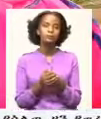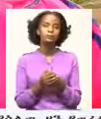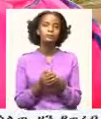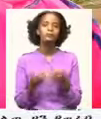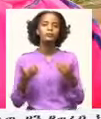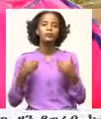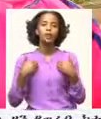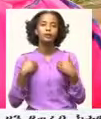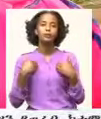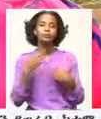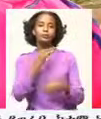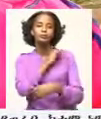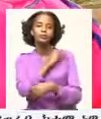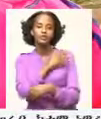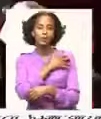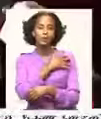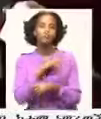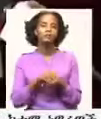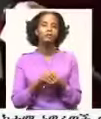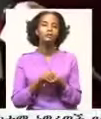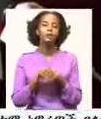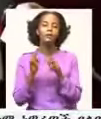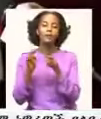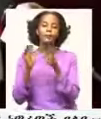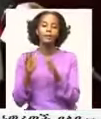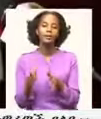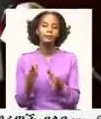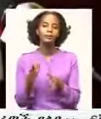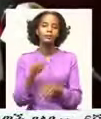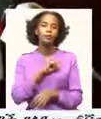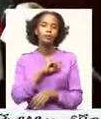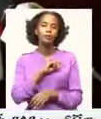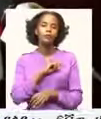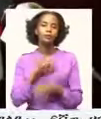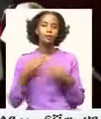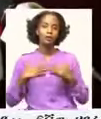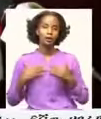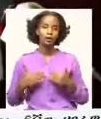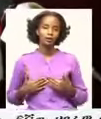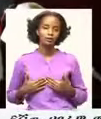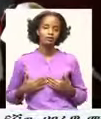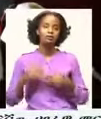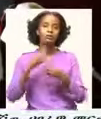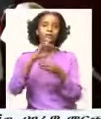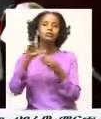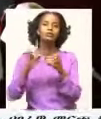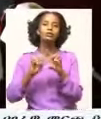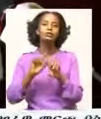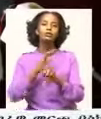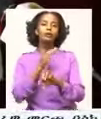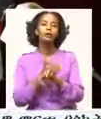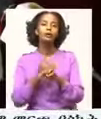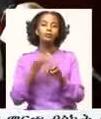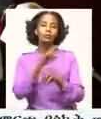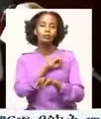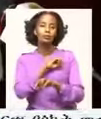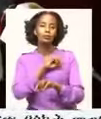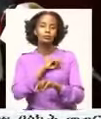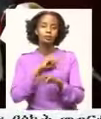ያሉ ሚሊሻዎች፣ መደበኛ ፖሊስ አካላት፣ የክልሉ ልዩ ኃይል ፖሊስ